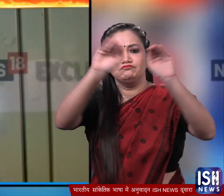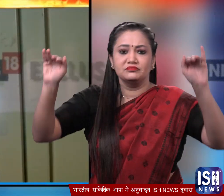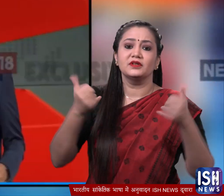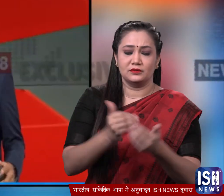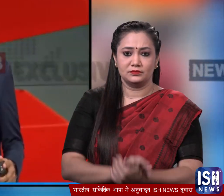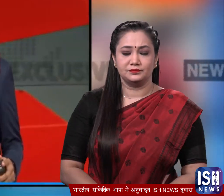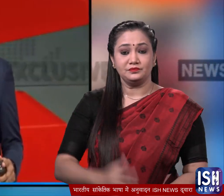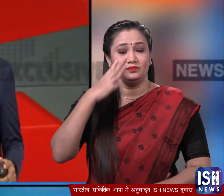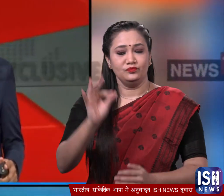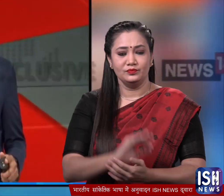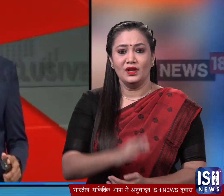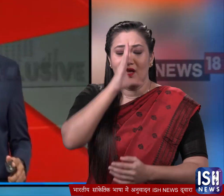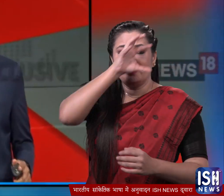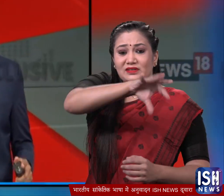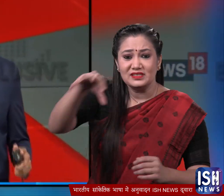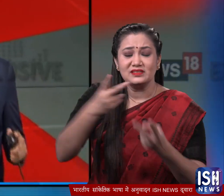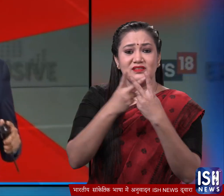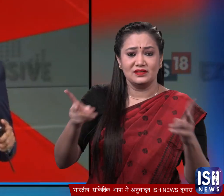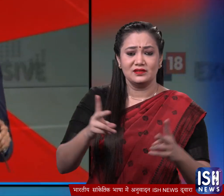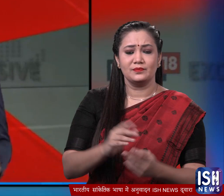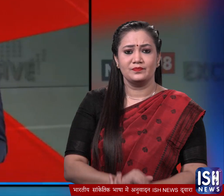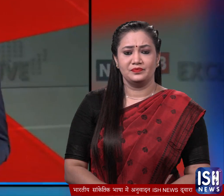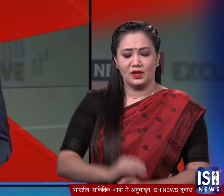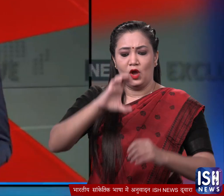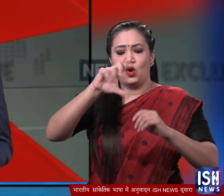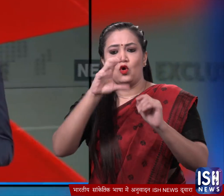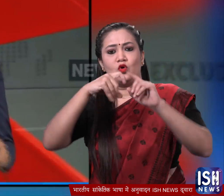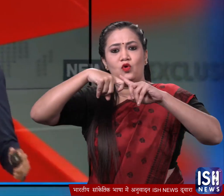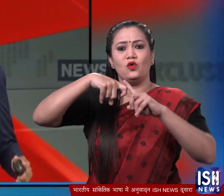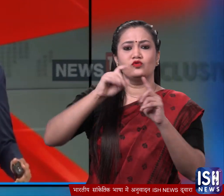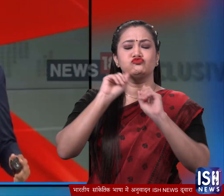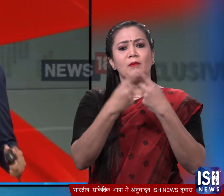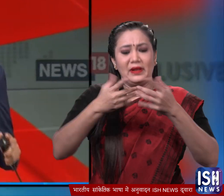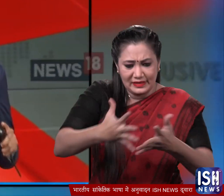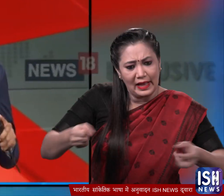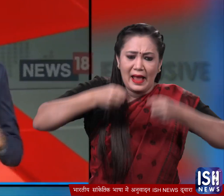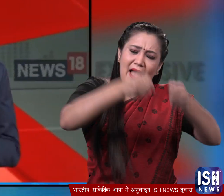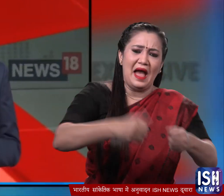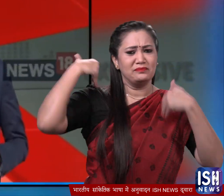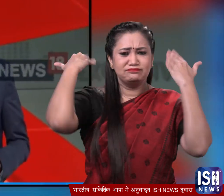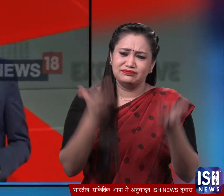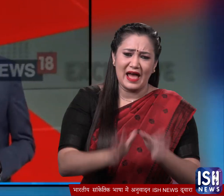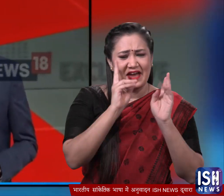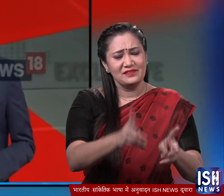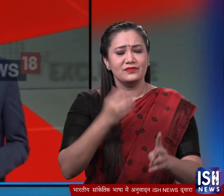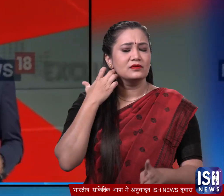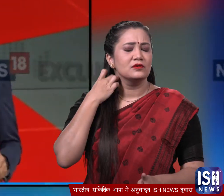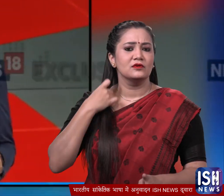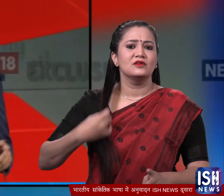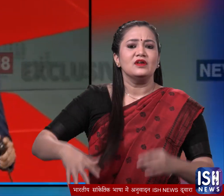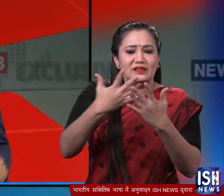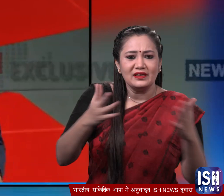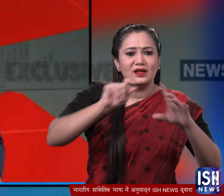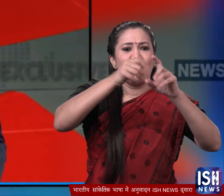सकें। सौभाग्य की एक बात है कि रेलवे स्टेशनों पर क्लोक रूम यानी सामान रखने की जगह का इंतजाम बहुत पहले से है, जहां लॉकर